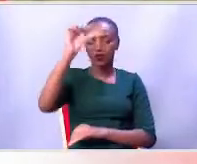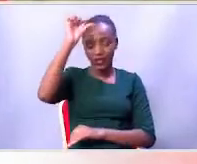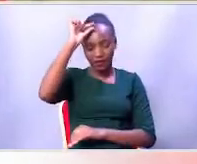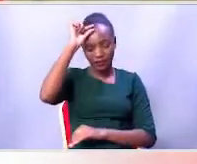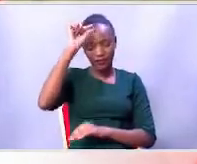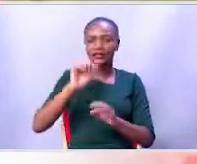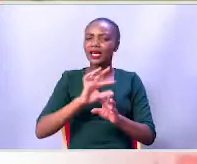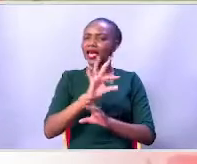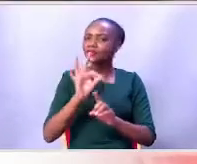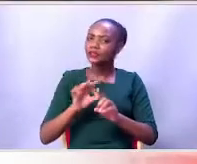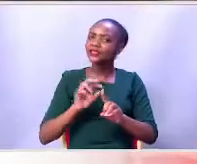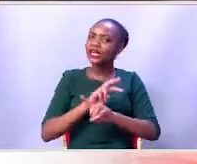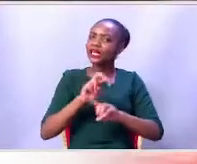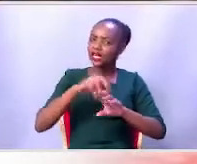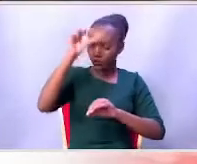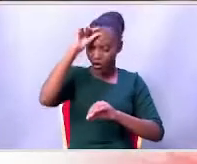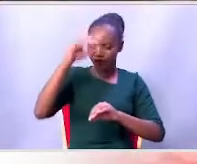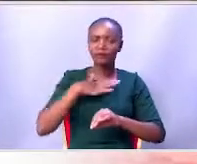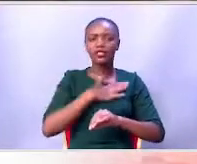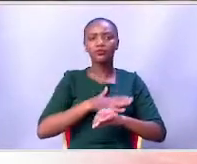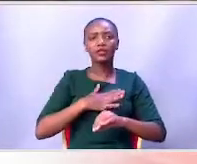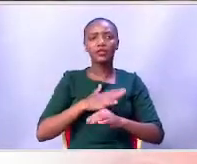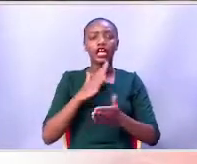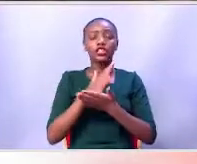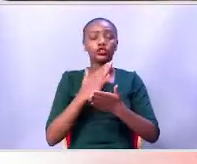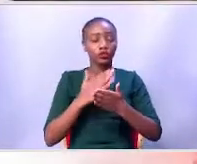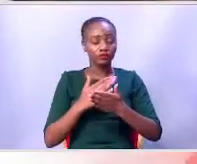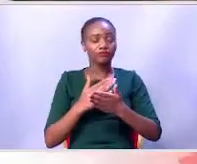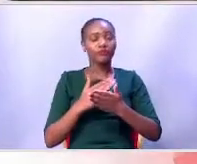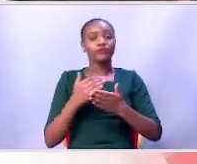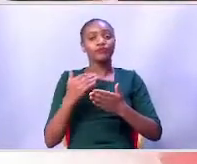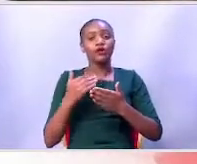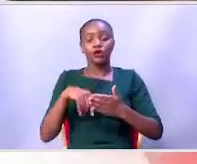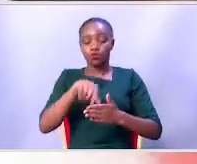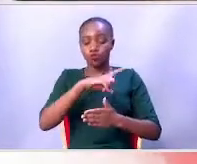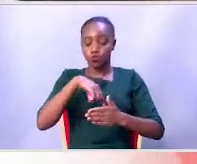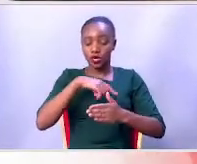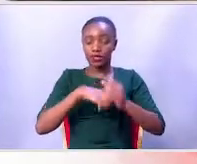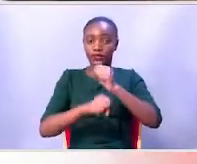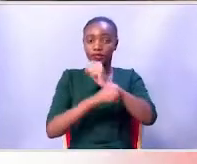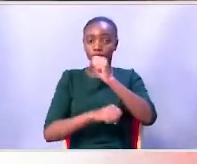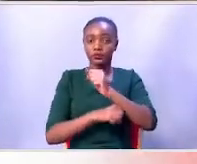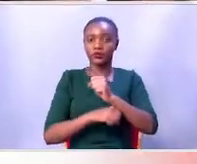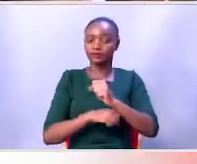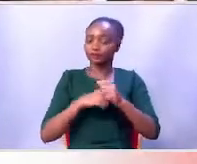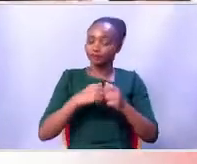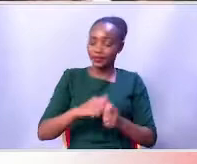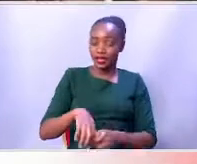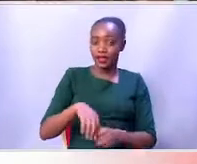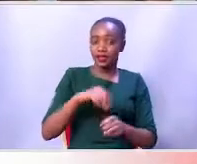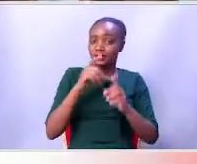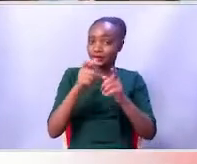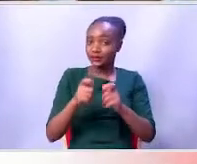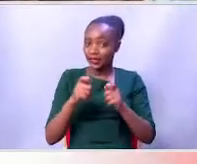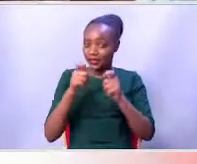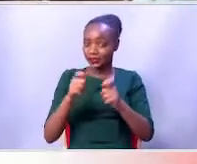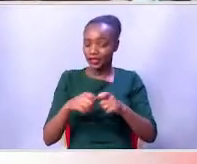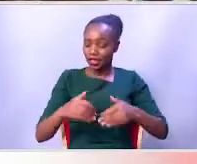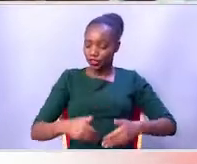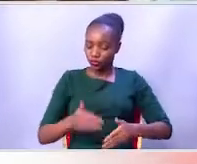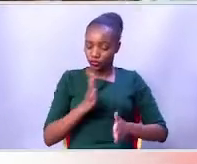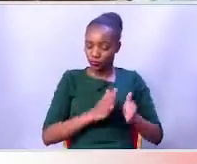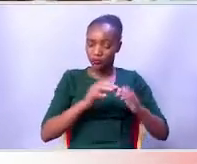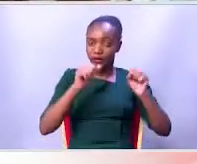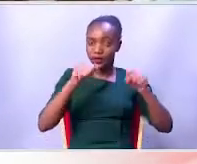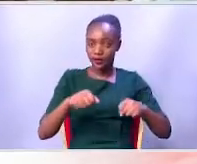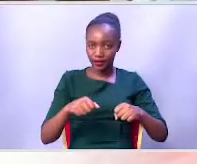national government kwamba tuwe na vote ambayo iko specifically mambo ya nurturing talents, mambo ya sports, so that vijana wanajipanga hapo. As a